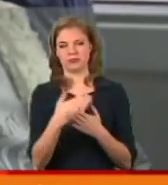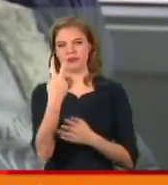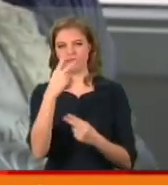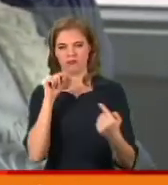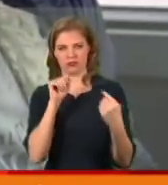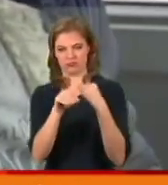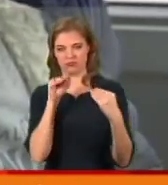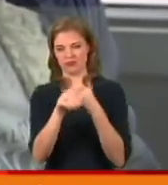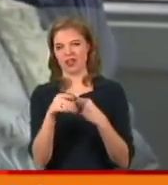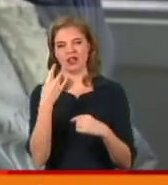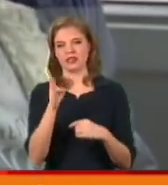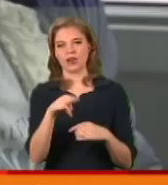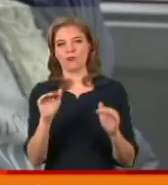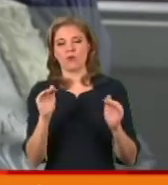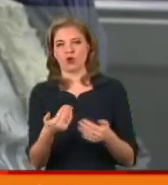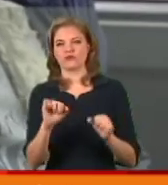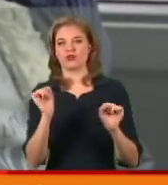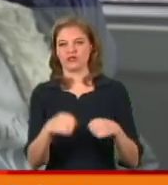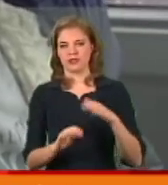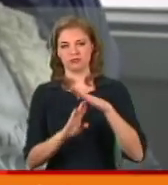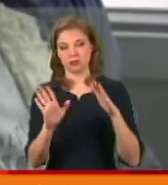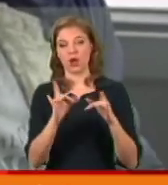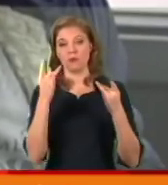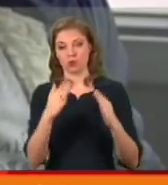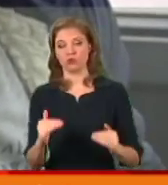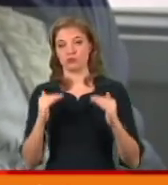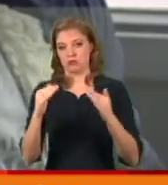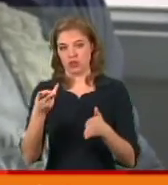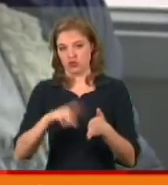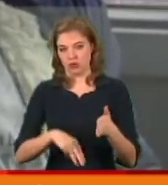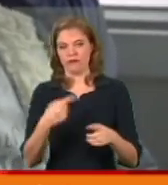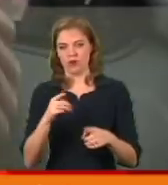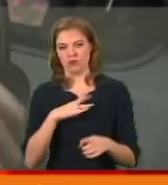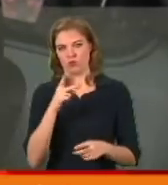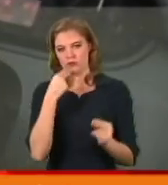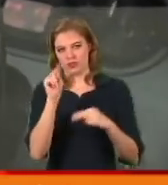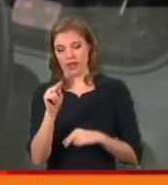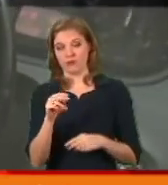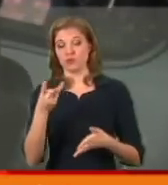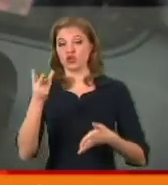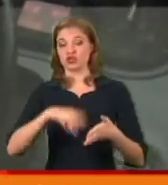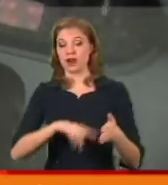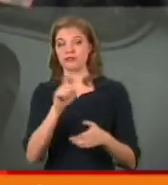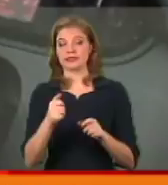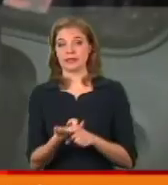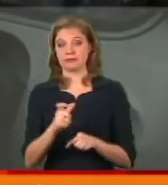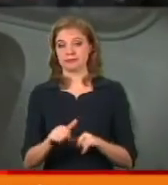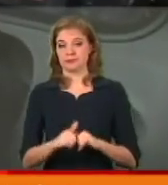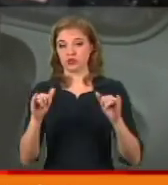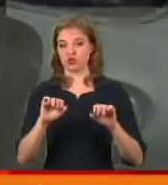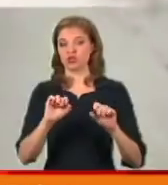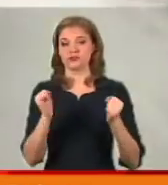не обмежувати швидкісний режим, а просто підняти штрафи, і це було б дієво. До речі, штрафи за перевищення швидкості